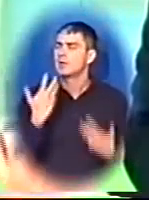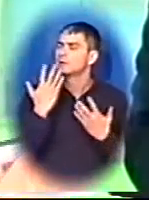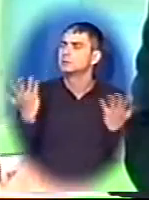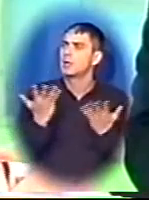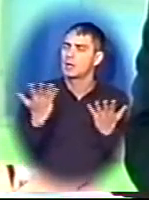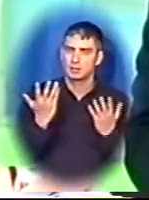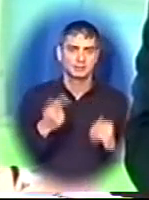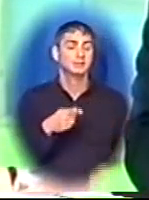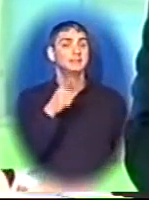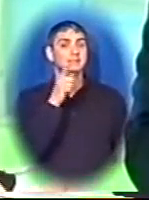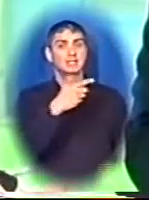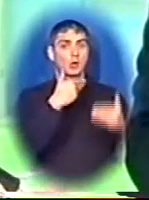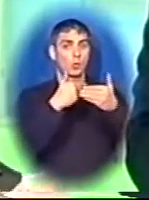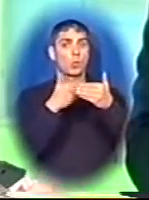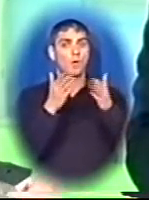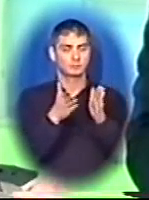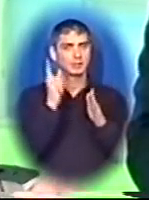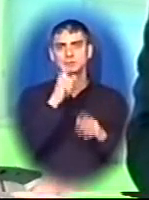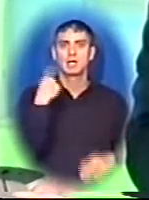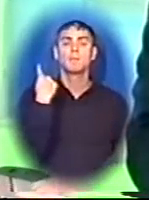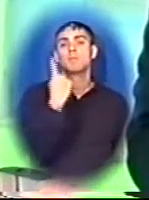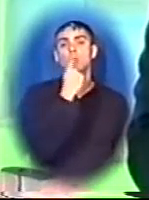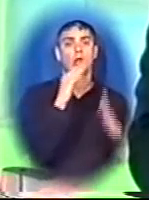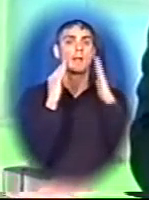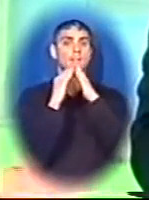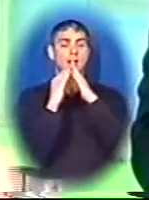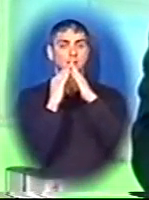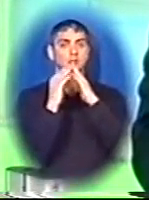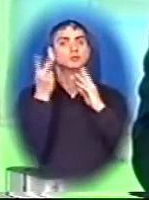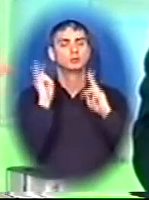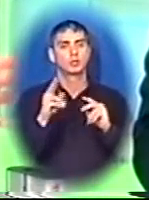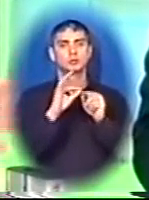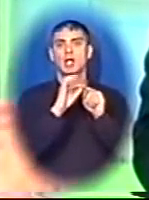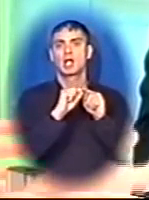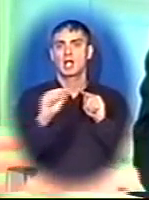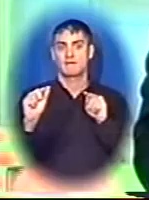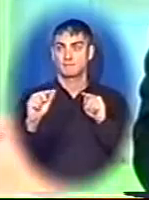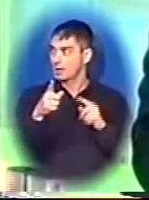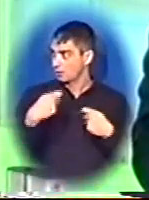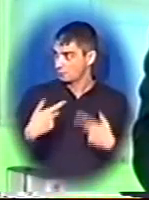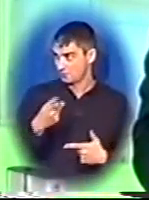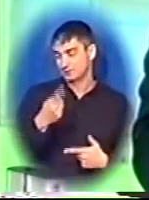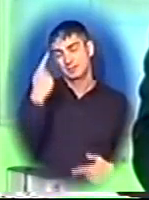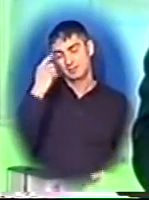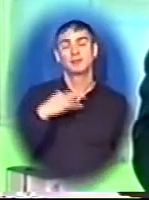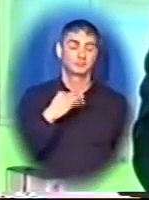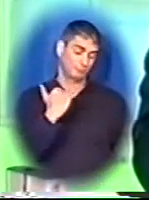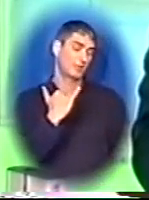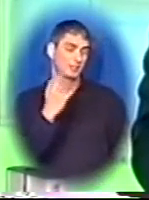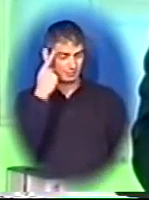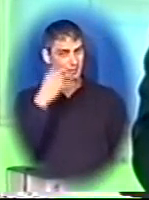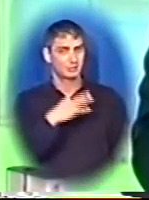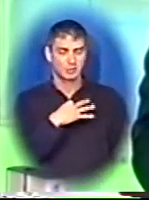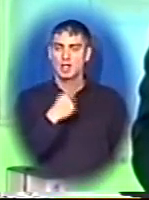איך. למעשה זאת קופסה שצריכה להיות בכל בית. בכל בית שיש בו קו... לפי דעתך, אתה מוכר את זה. לפי דעתי, בהחלט.